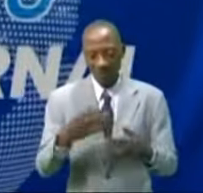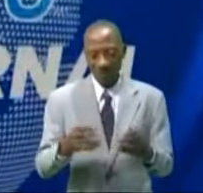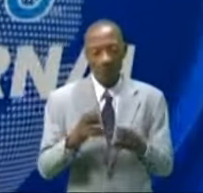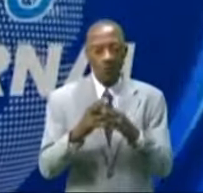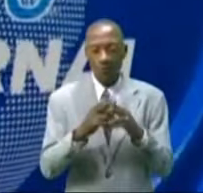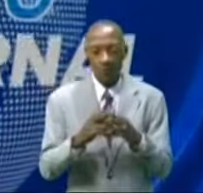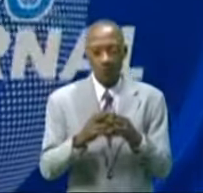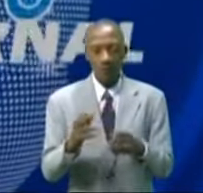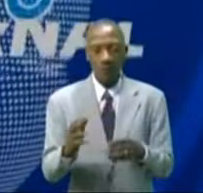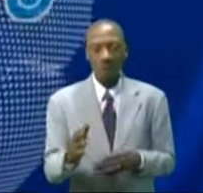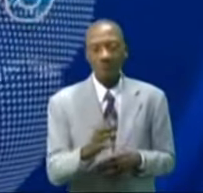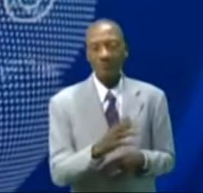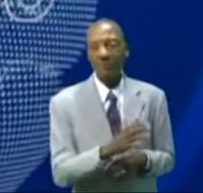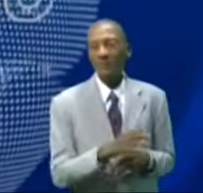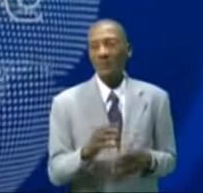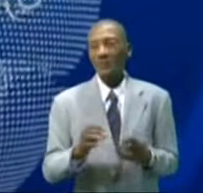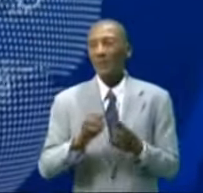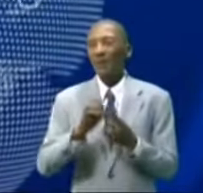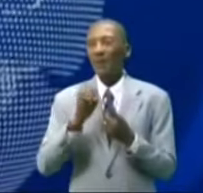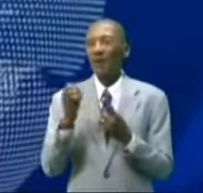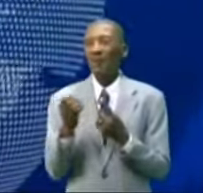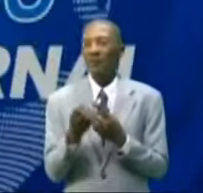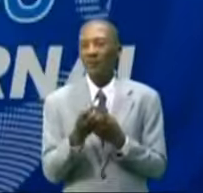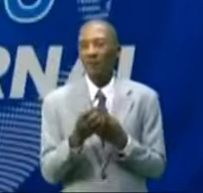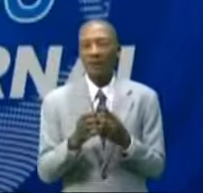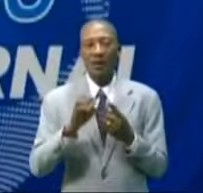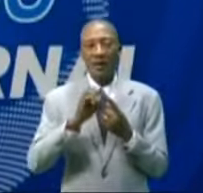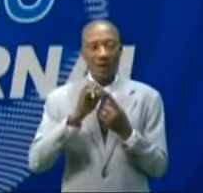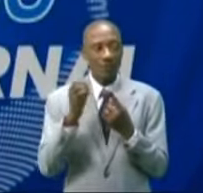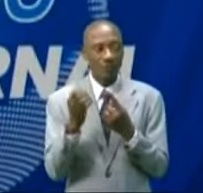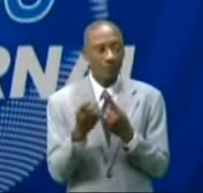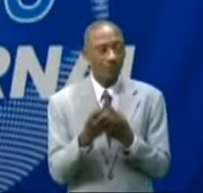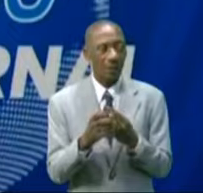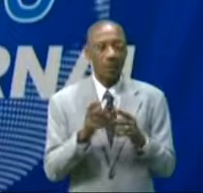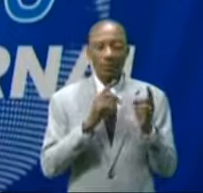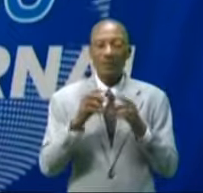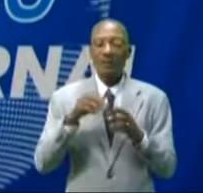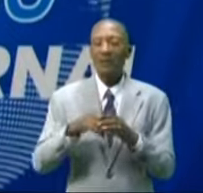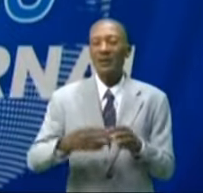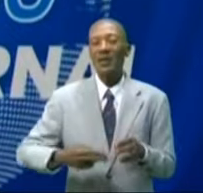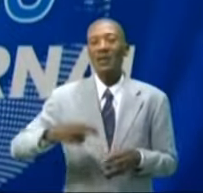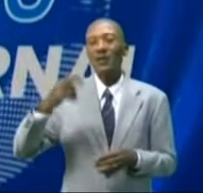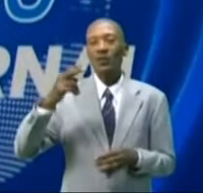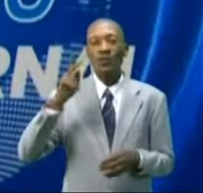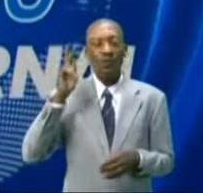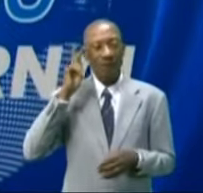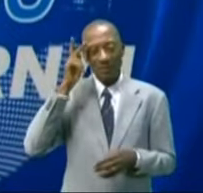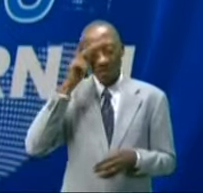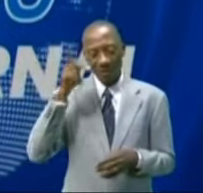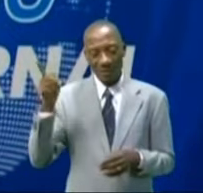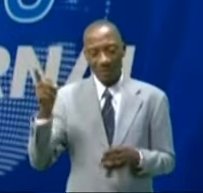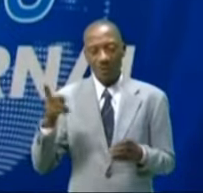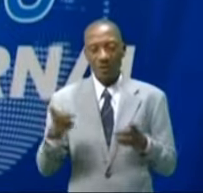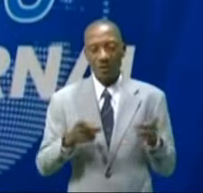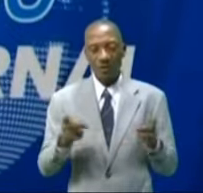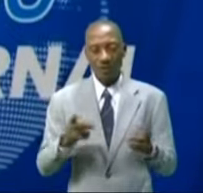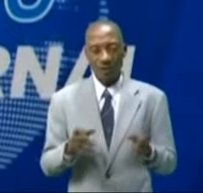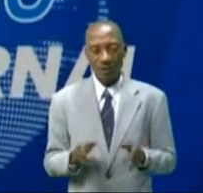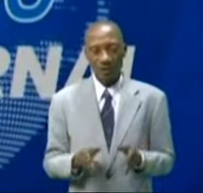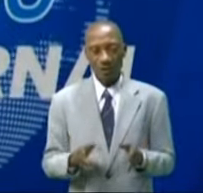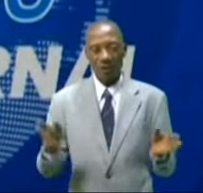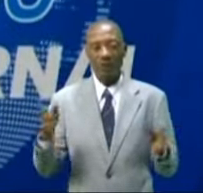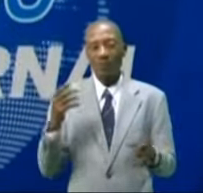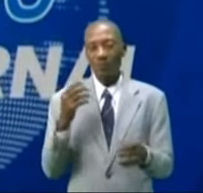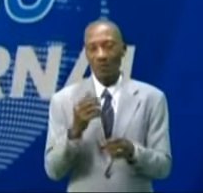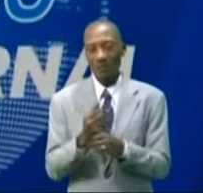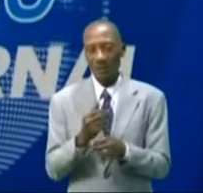Environnement, les travaux de cerclage dans les sites de Lankoko, province du Haut-Katanga, ont été lancés par les directeurs généraux du Fonds forestier